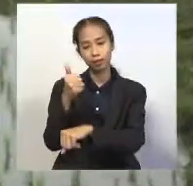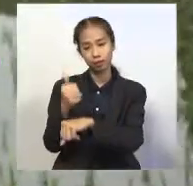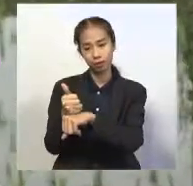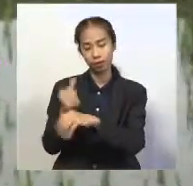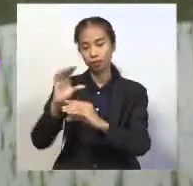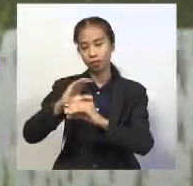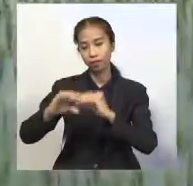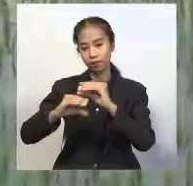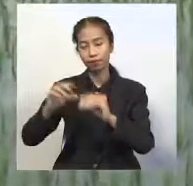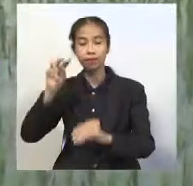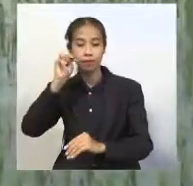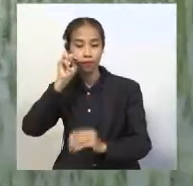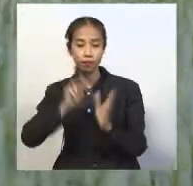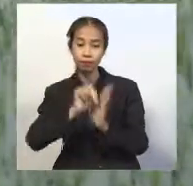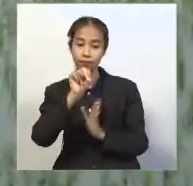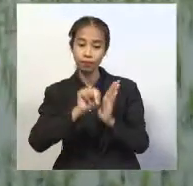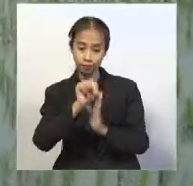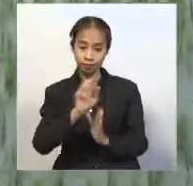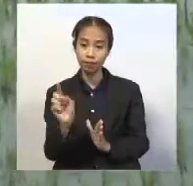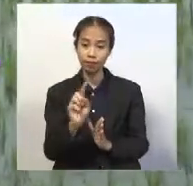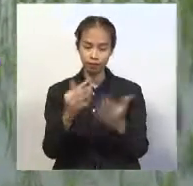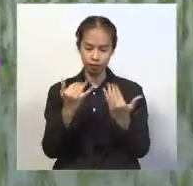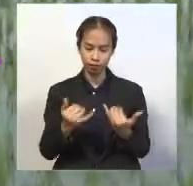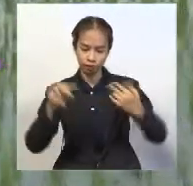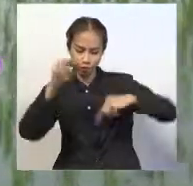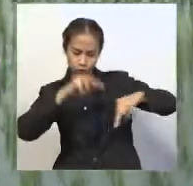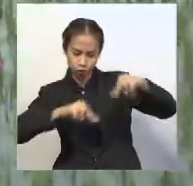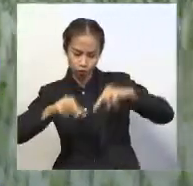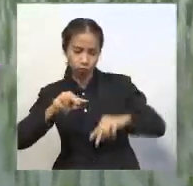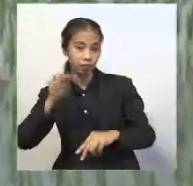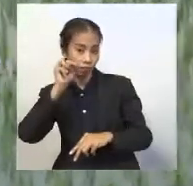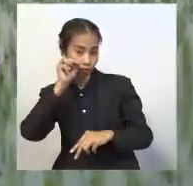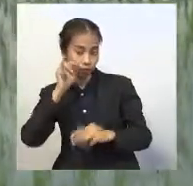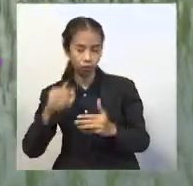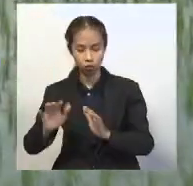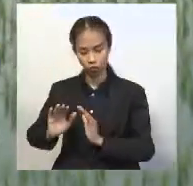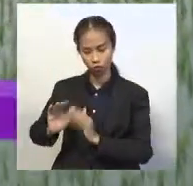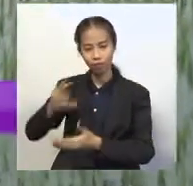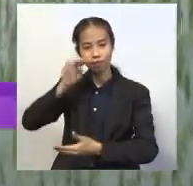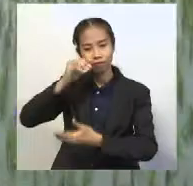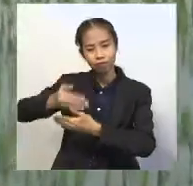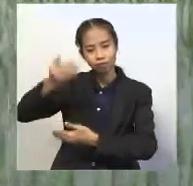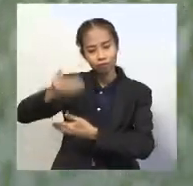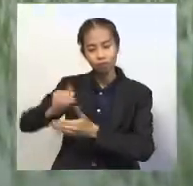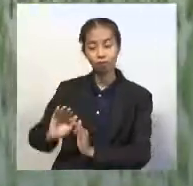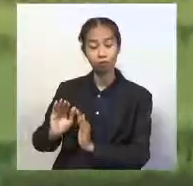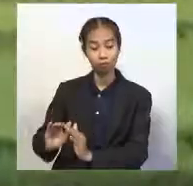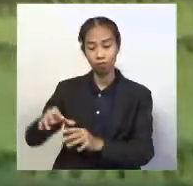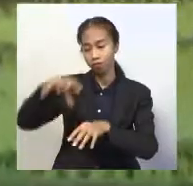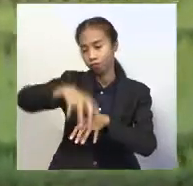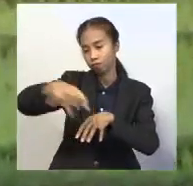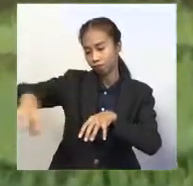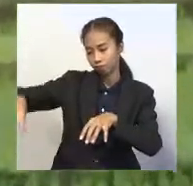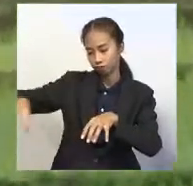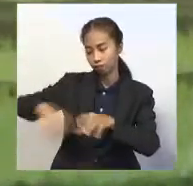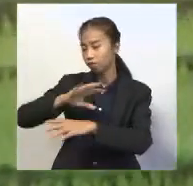การโครงการชลประทานน่านได้บอกว่าจากการสำรวจปริมาณน้ำตามอ่างเก็บกักน้ำหรือฝายของโครงการชล